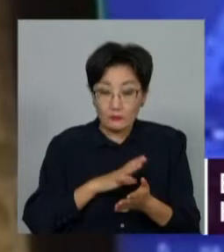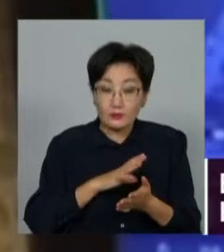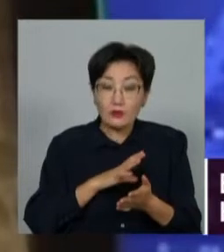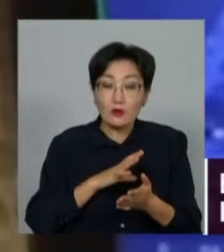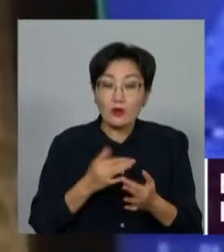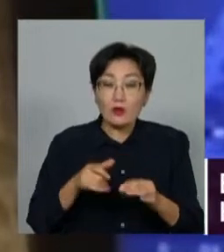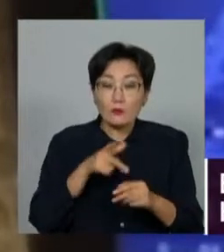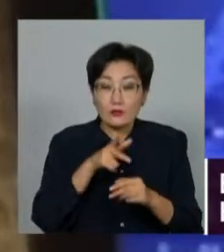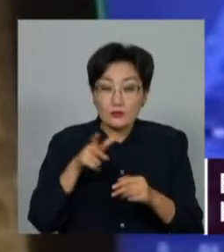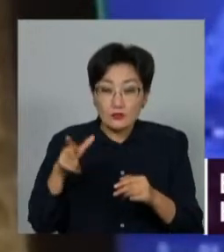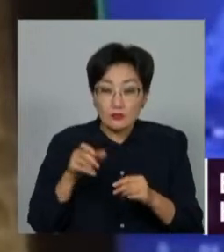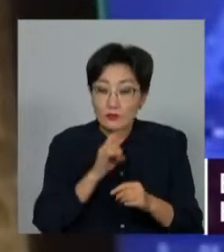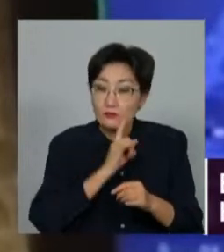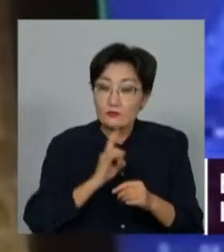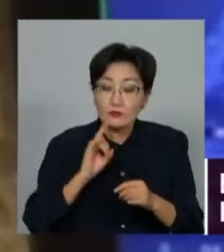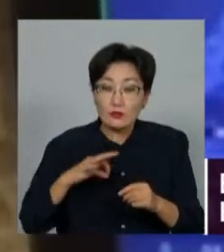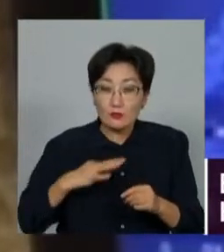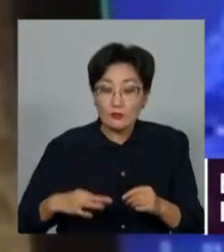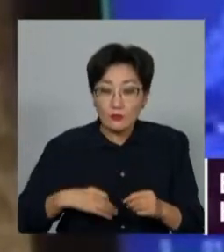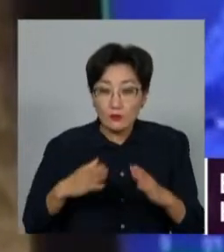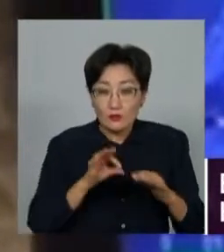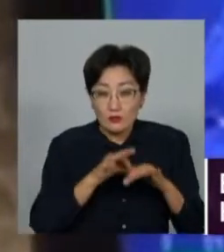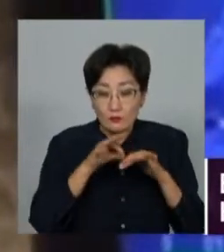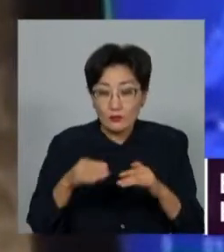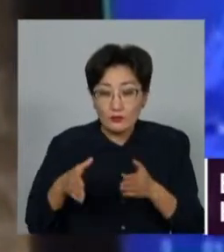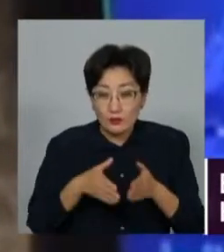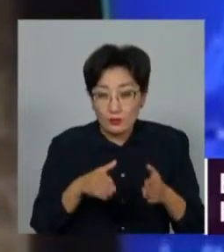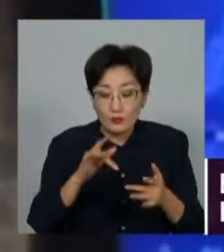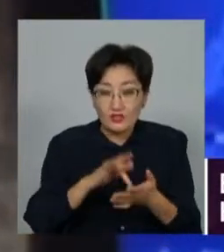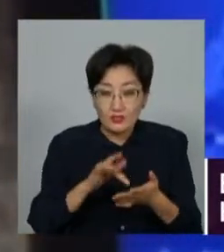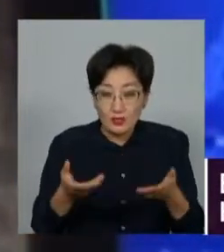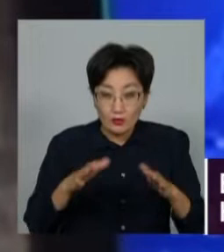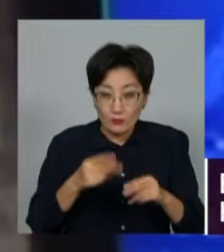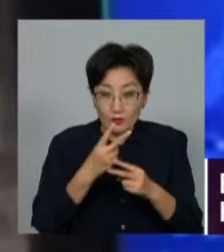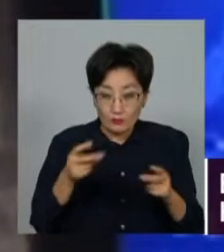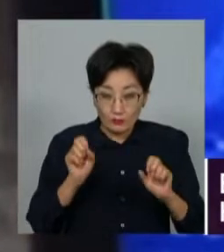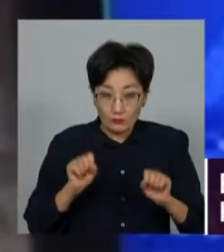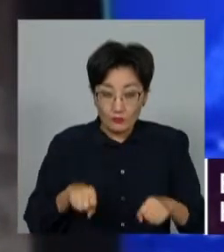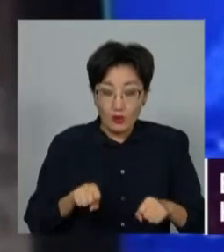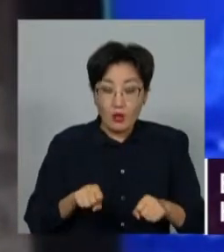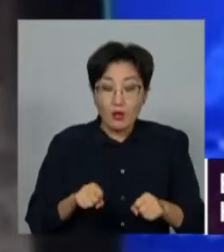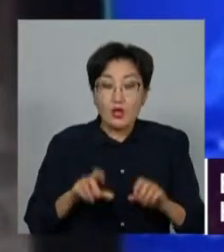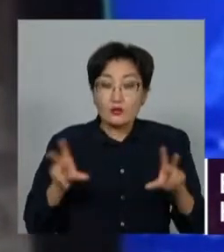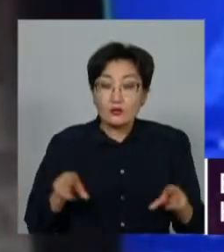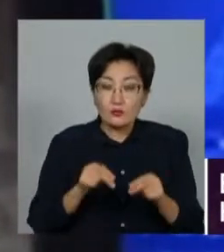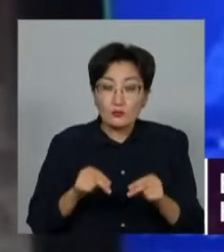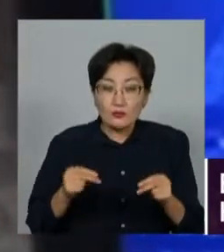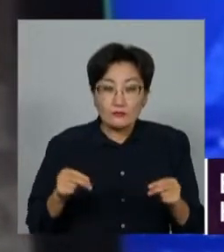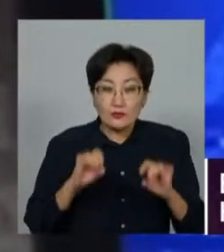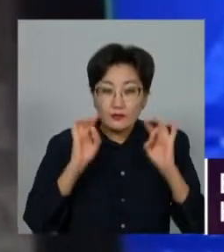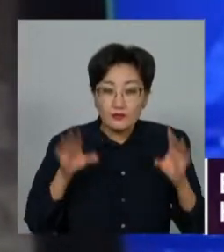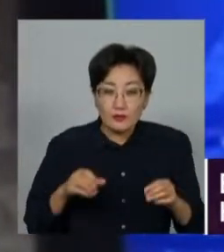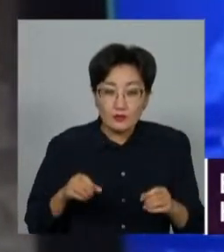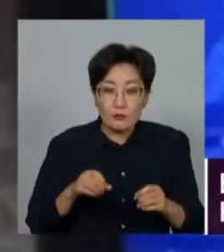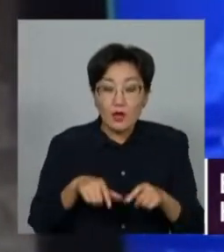қалған. Бейне жазбадан әйелдің баласын үйден алып шығып, жолдың қақ ортасына қалдырып кеткен байқауға болады. Абырой болғанда кездейсоқ жолаушы